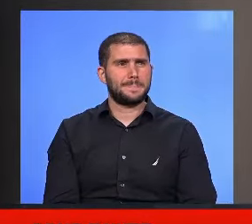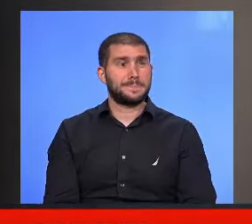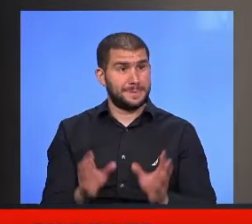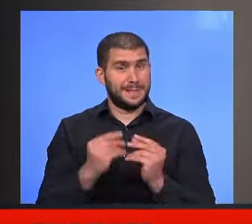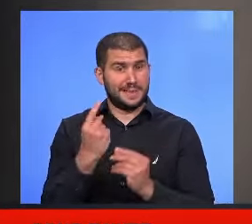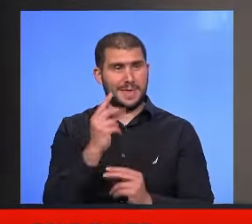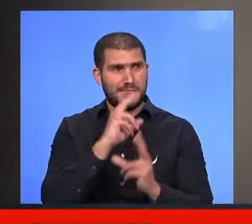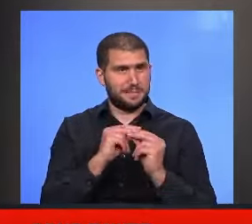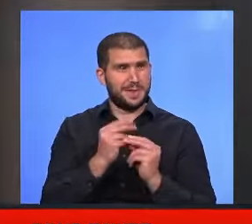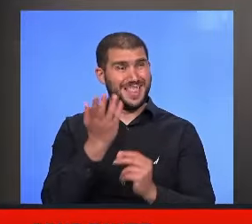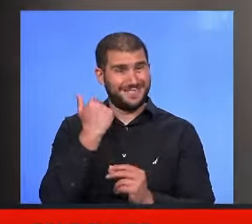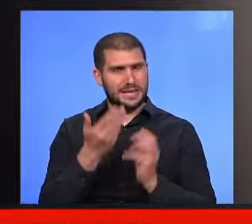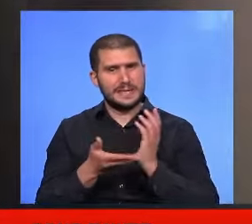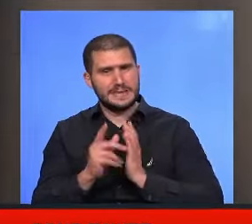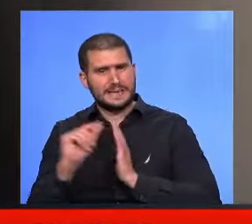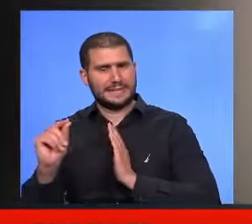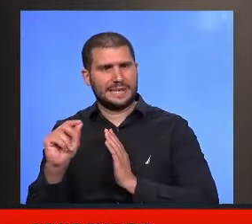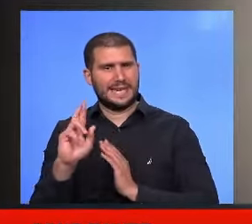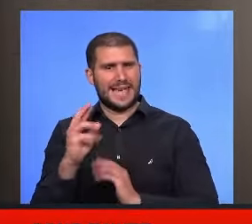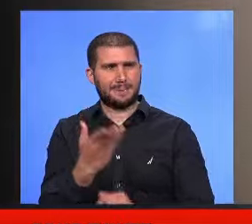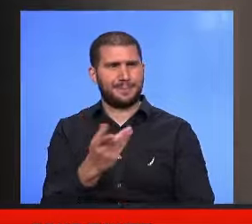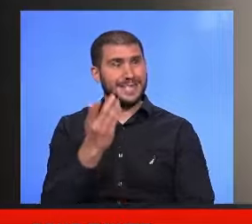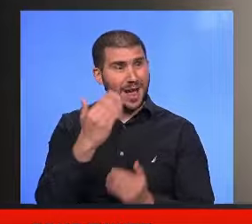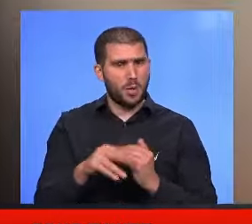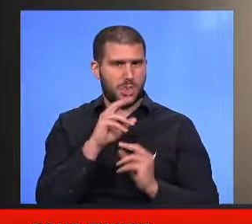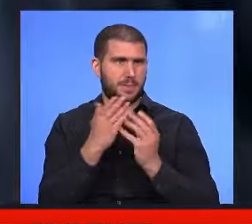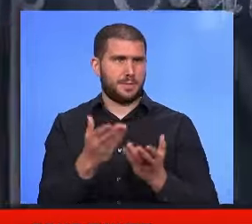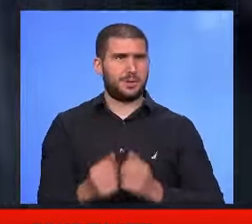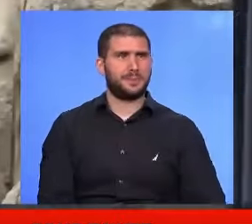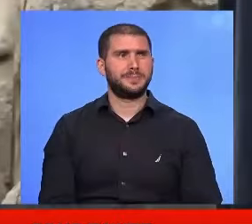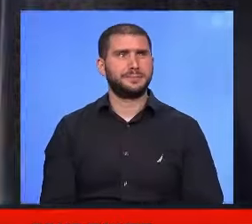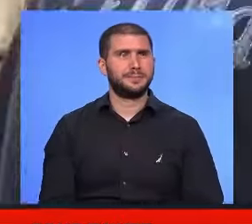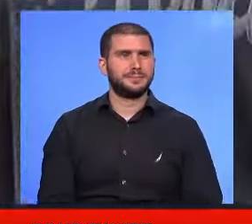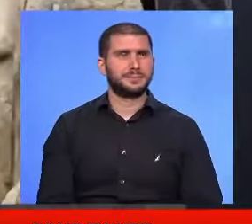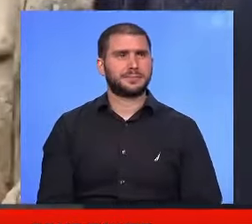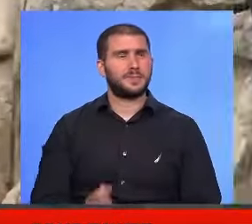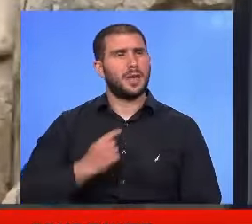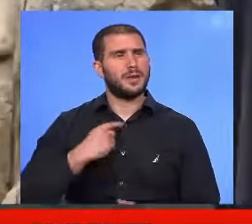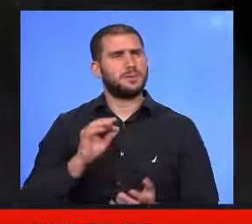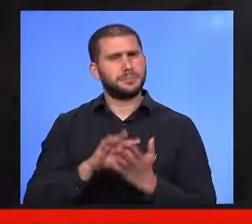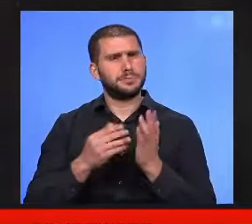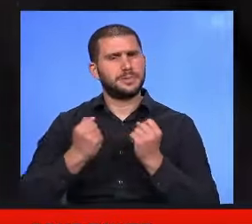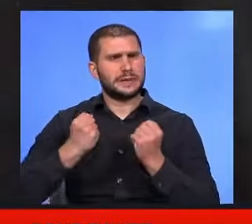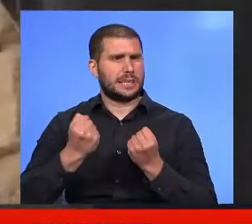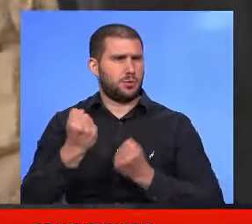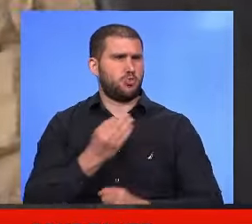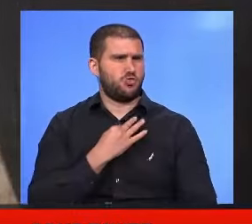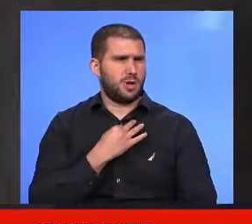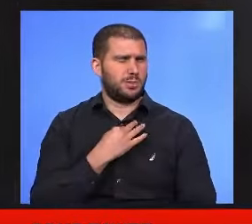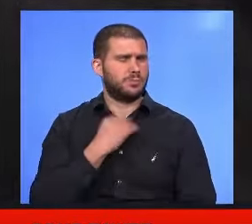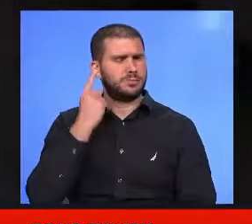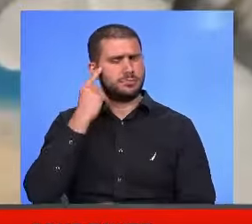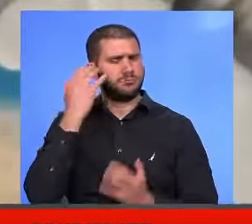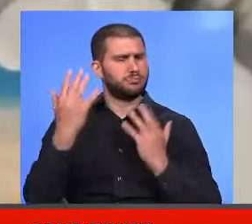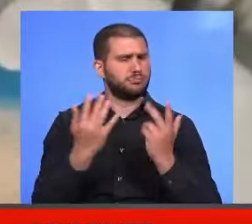כי איתה דיברתי לפני שיצאתי מרעים. היא האחרונה שדיברתי איתה. אני יום אחד נסעתי במכונית ופשוט